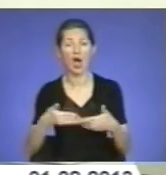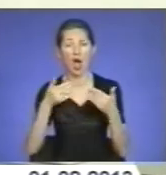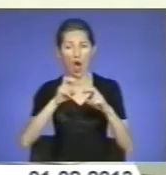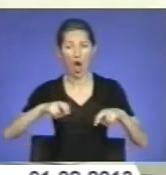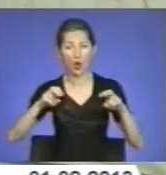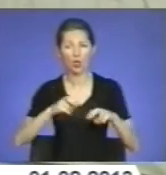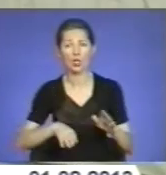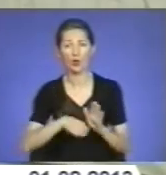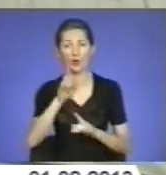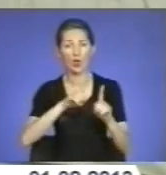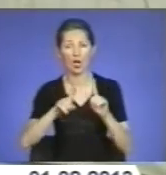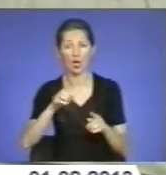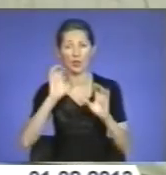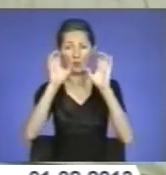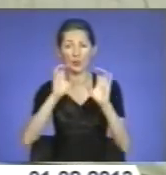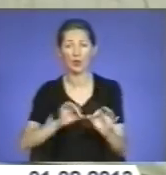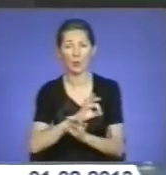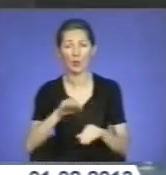кінці 2013 року.